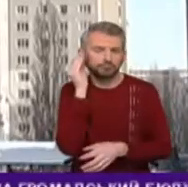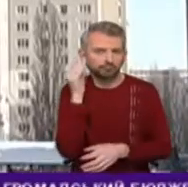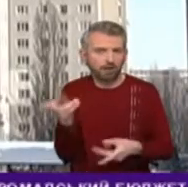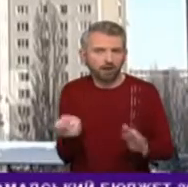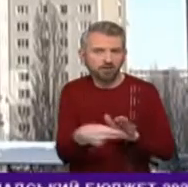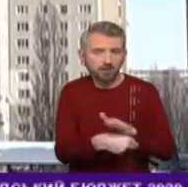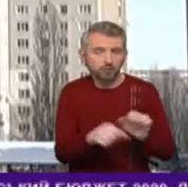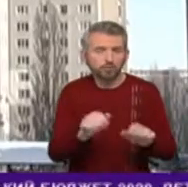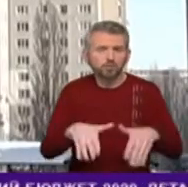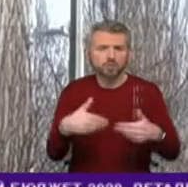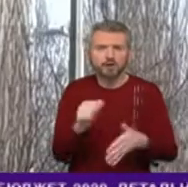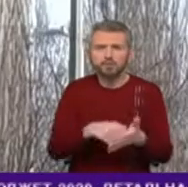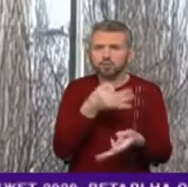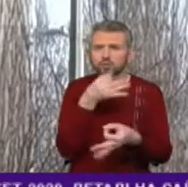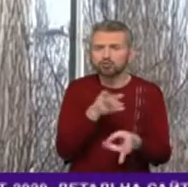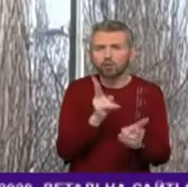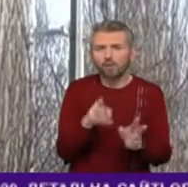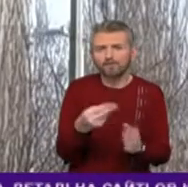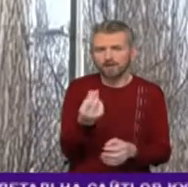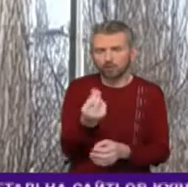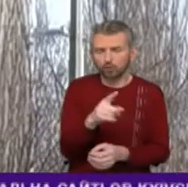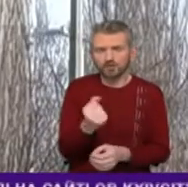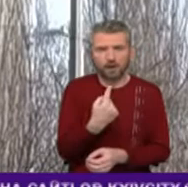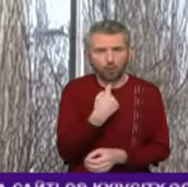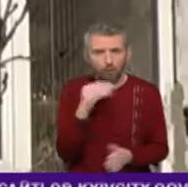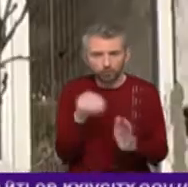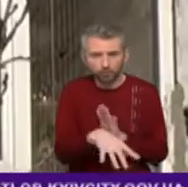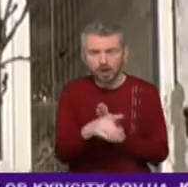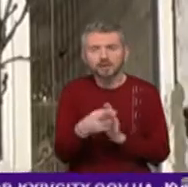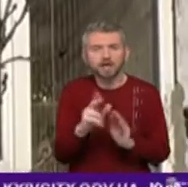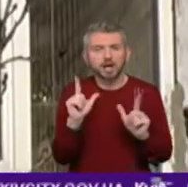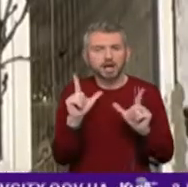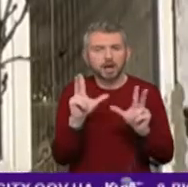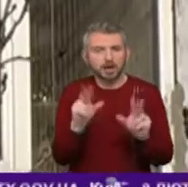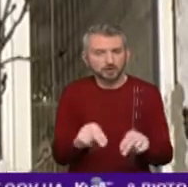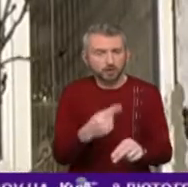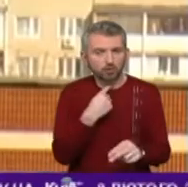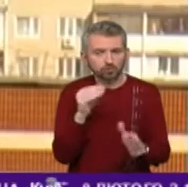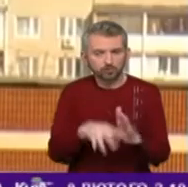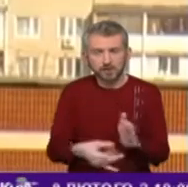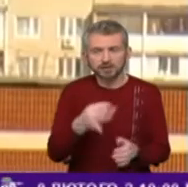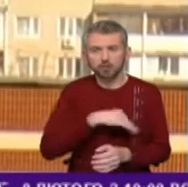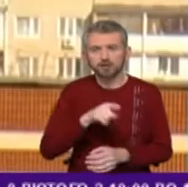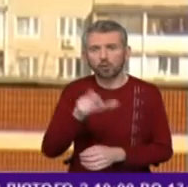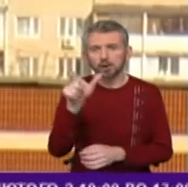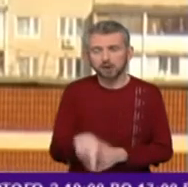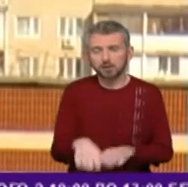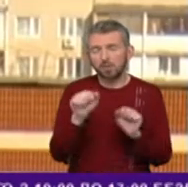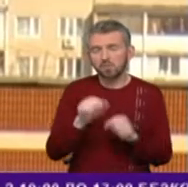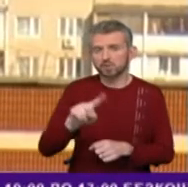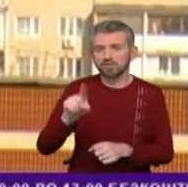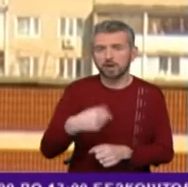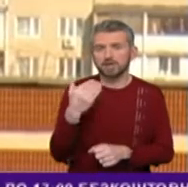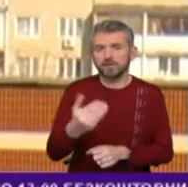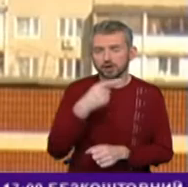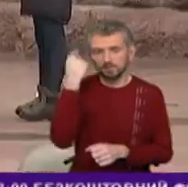можуть пропонувати від будь-кого з кандидатів винагороду за голос, а для гарантії голосування саме на користь цього кандидата можуть вимагати